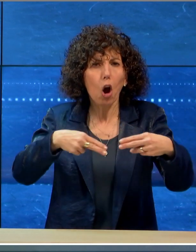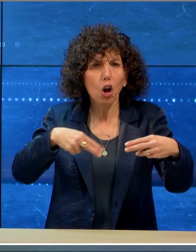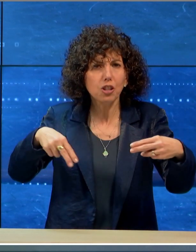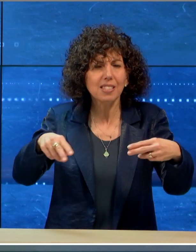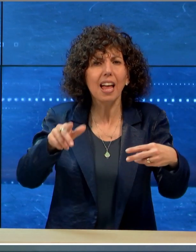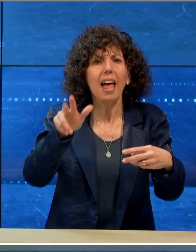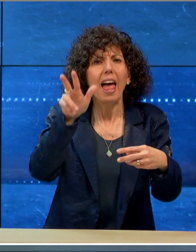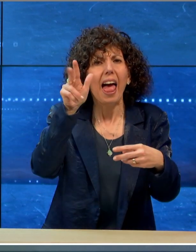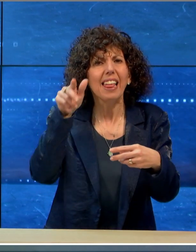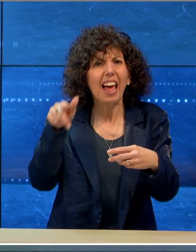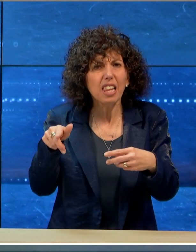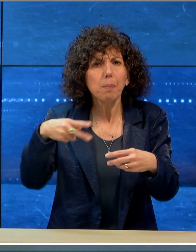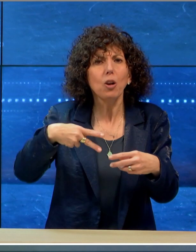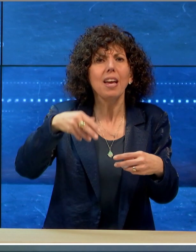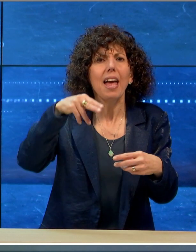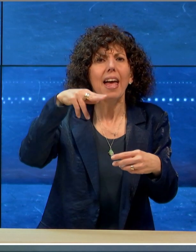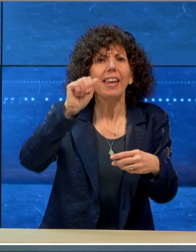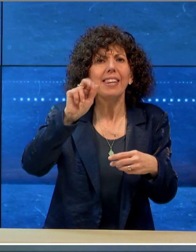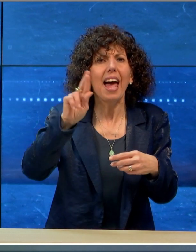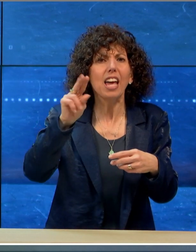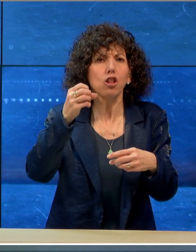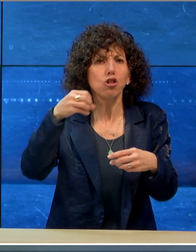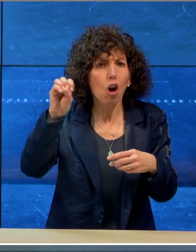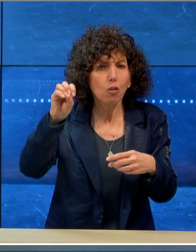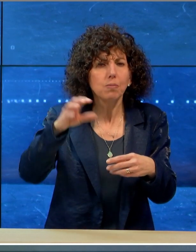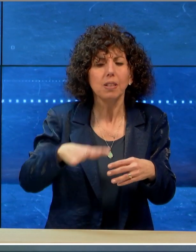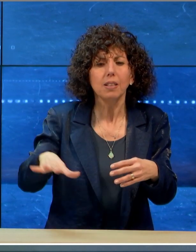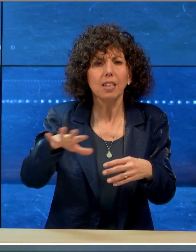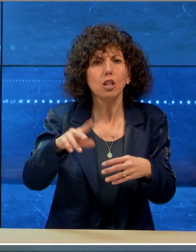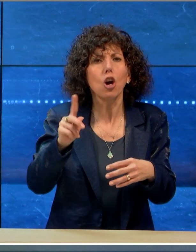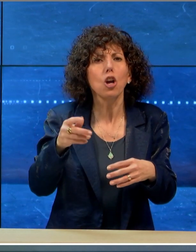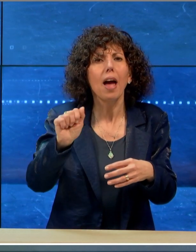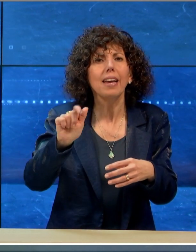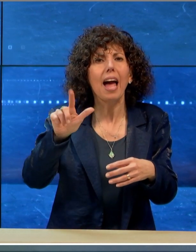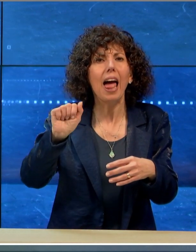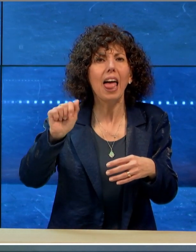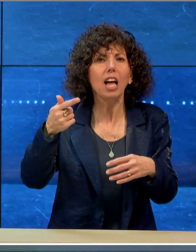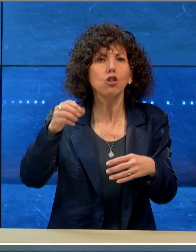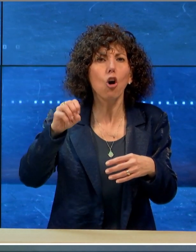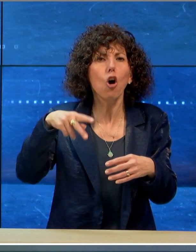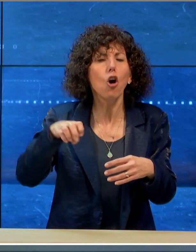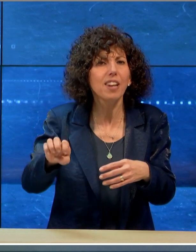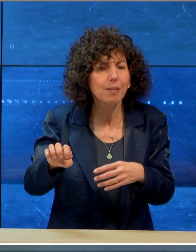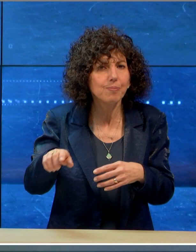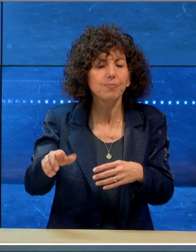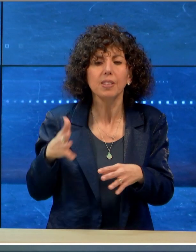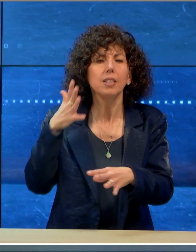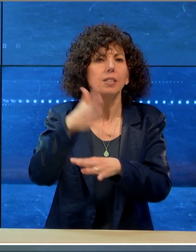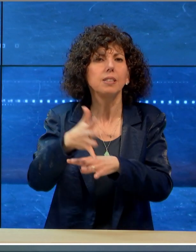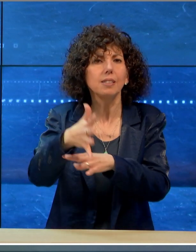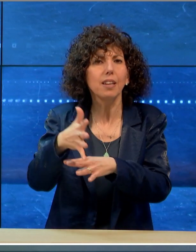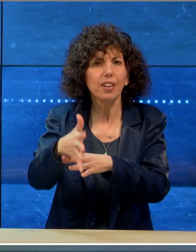tra Gallipoli e Nardò in territorio di Galatone Sul posto sono